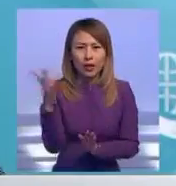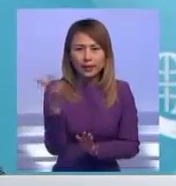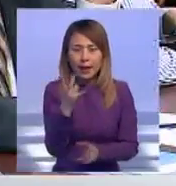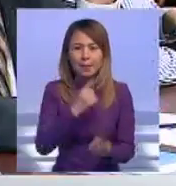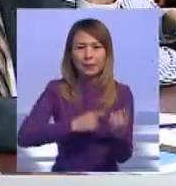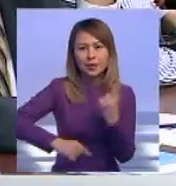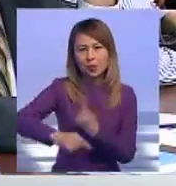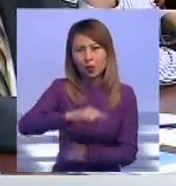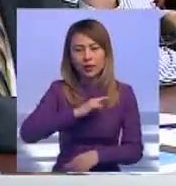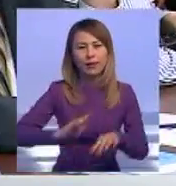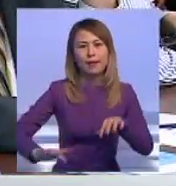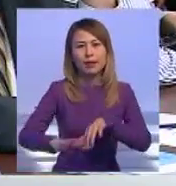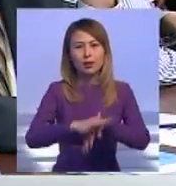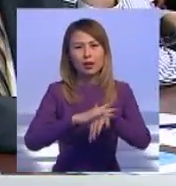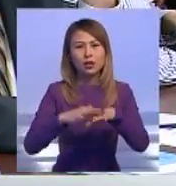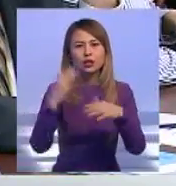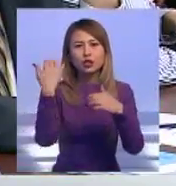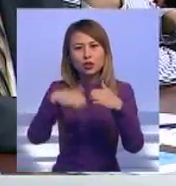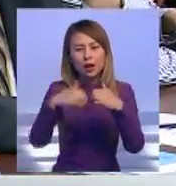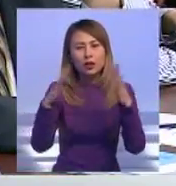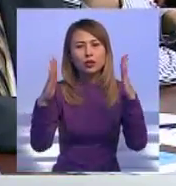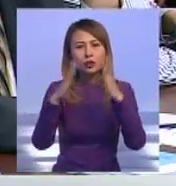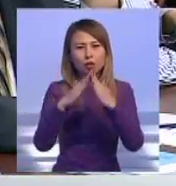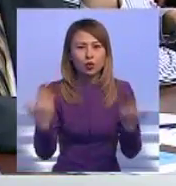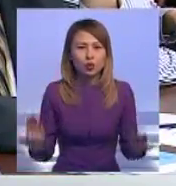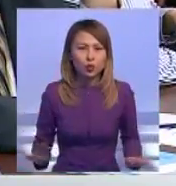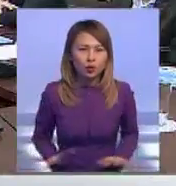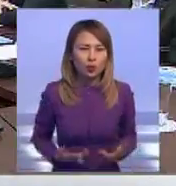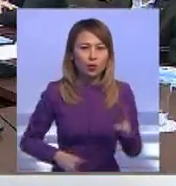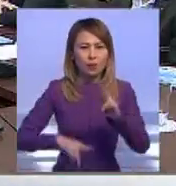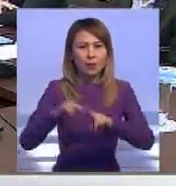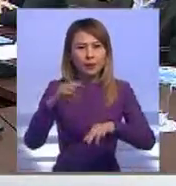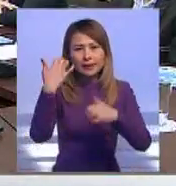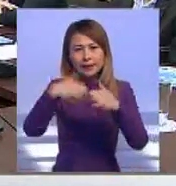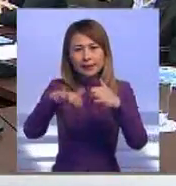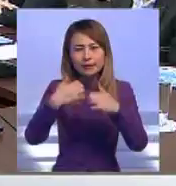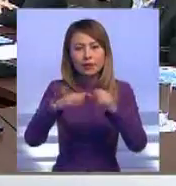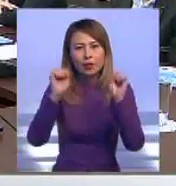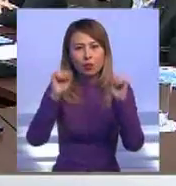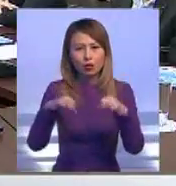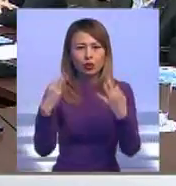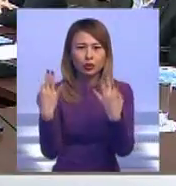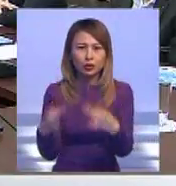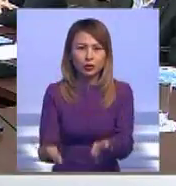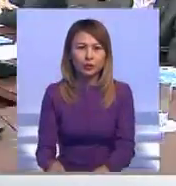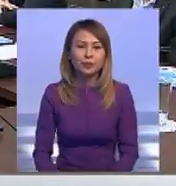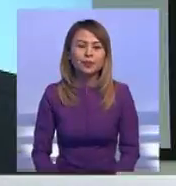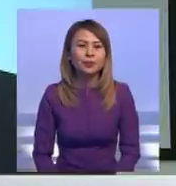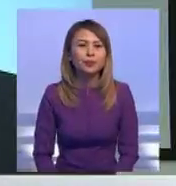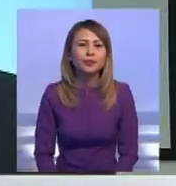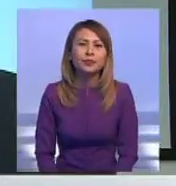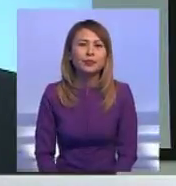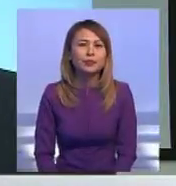Ол үшін бизнес өкілдерінің халыққа шағын тұрғын үйлер тұрғызуына мүмкіндік беру керек деген пікірде.